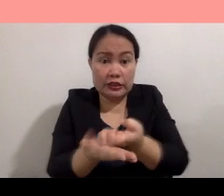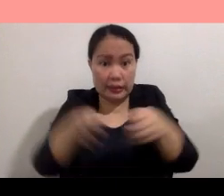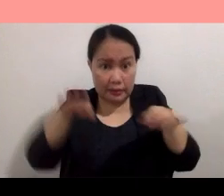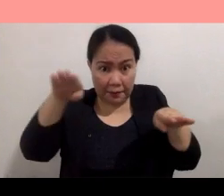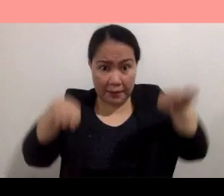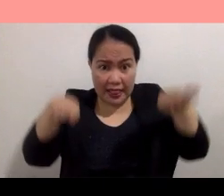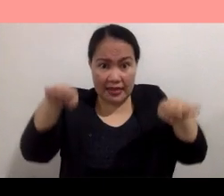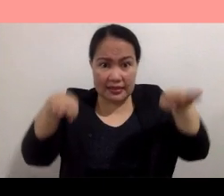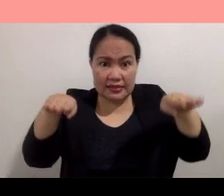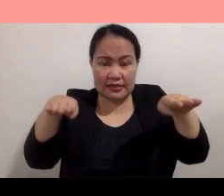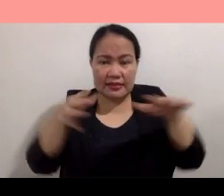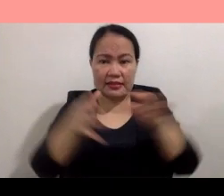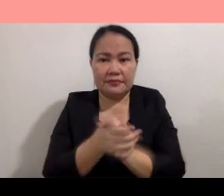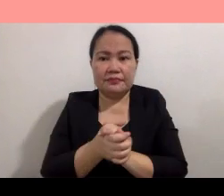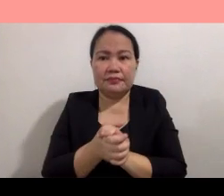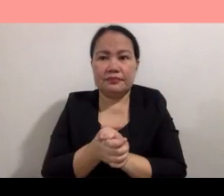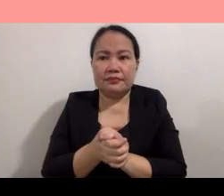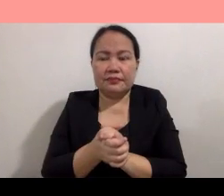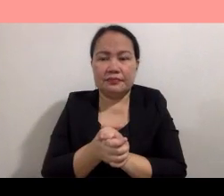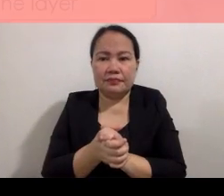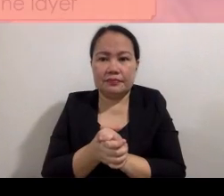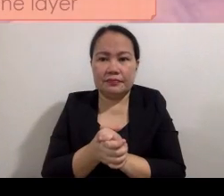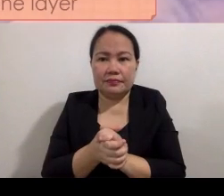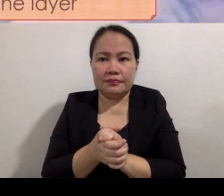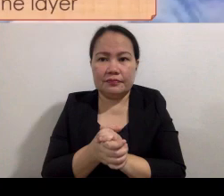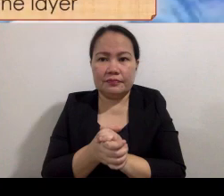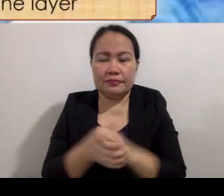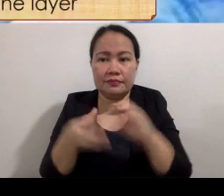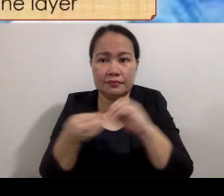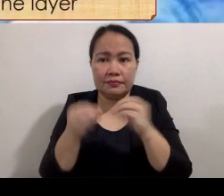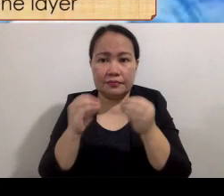Tama, letter D, ecological balance.